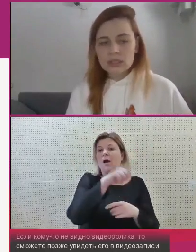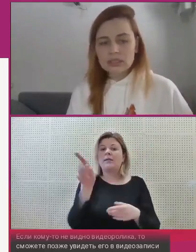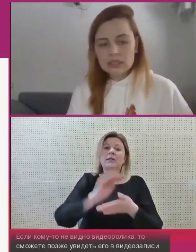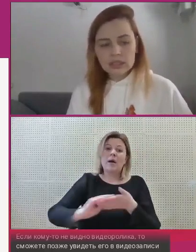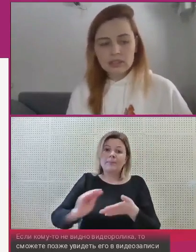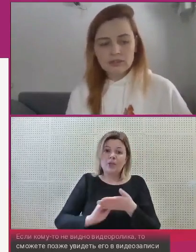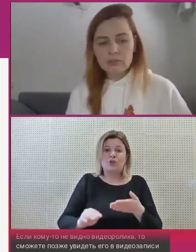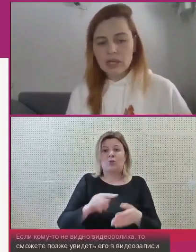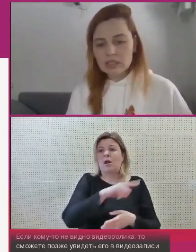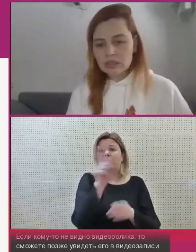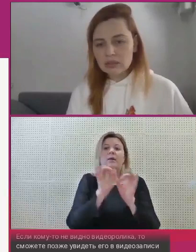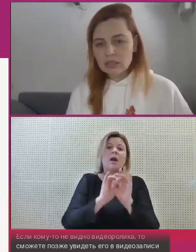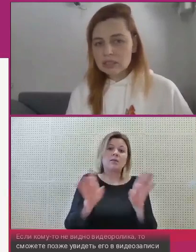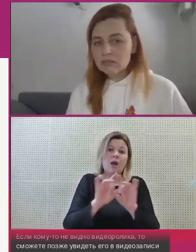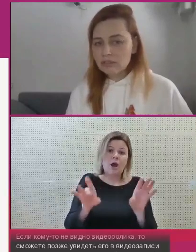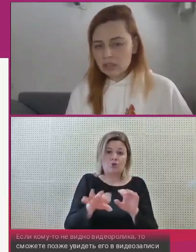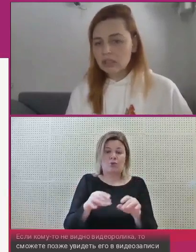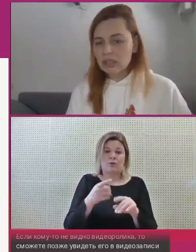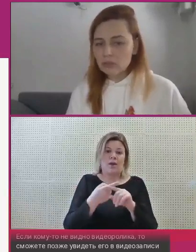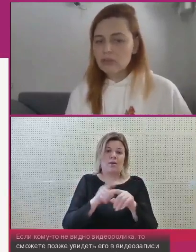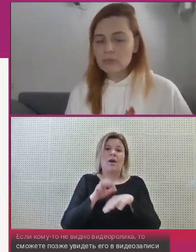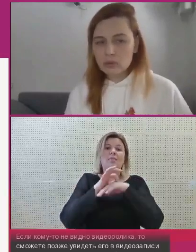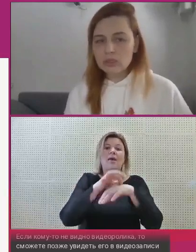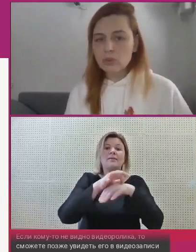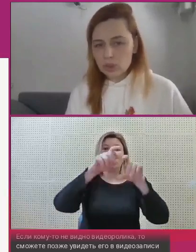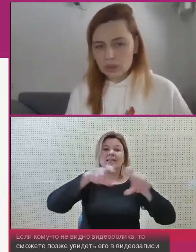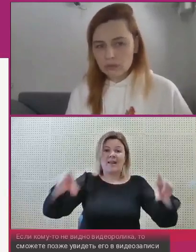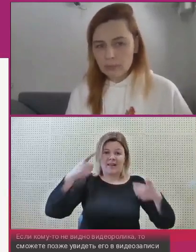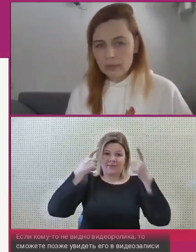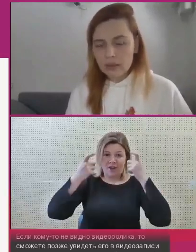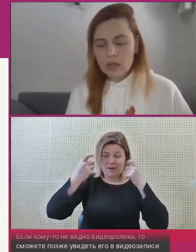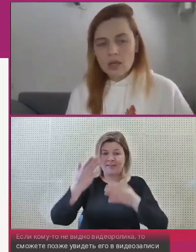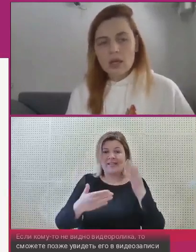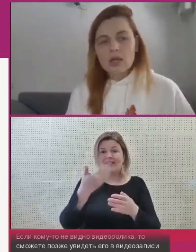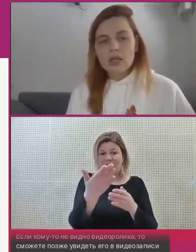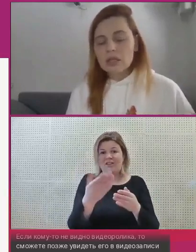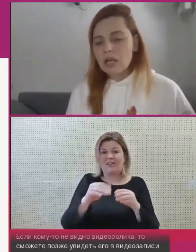это носители информации, если вы в них эту информацию заложите.